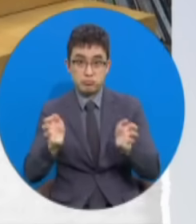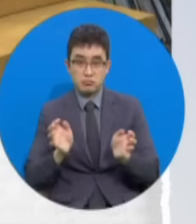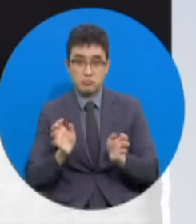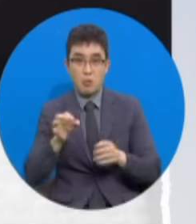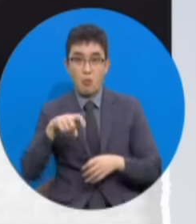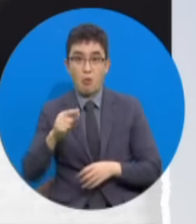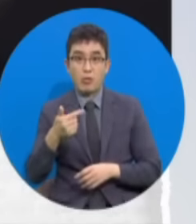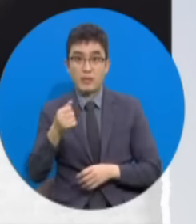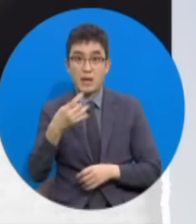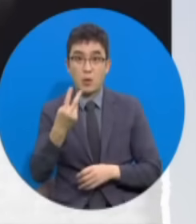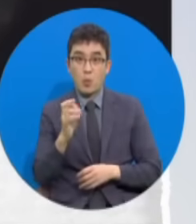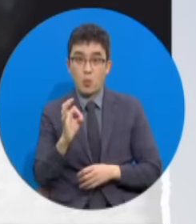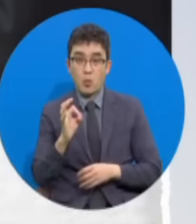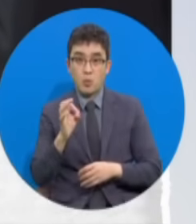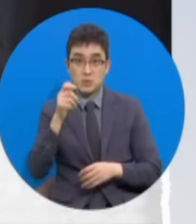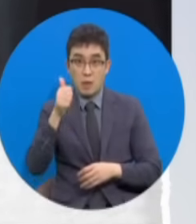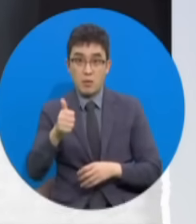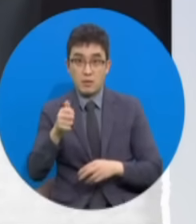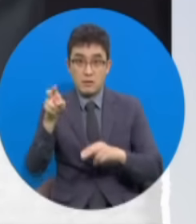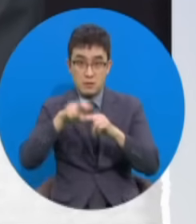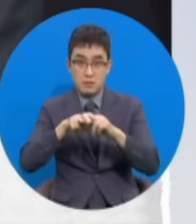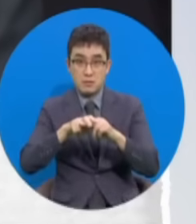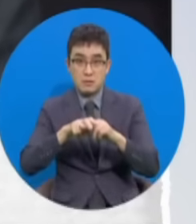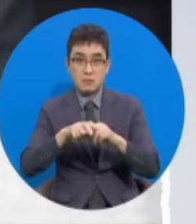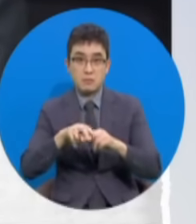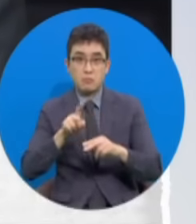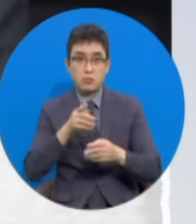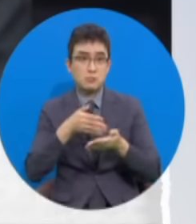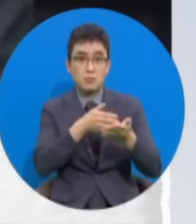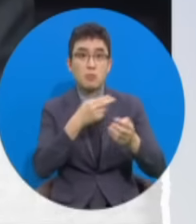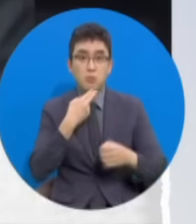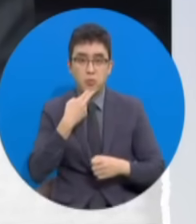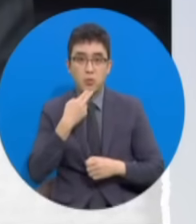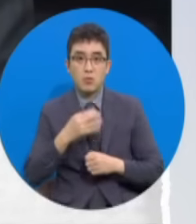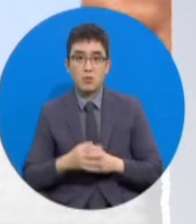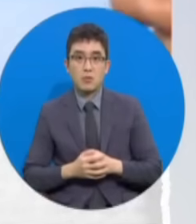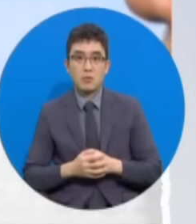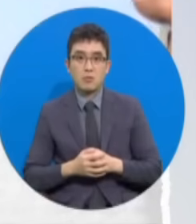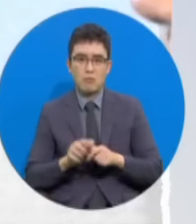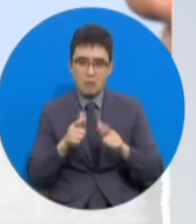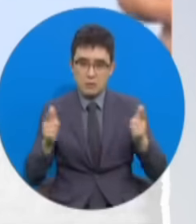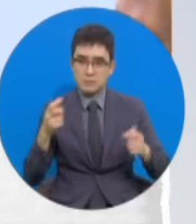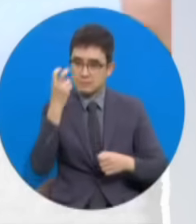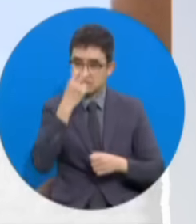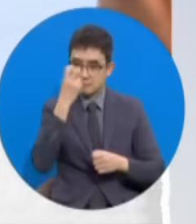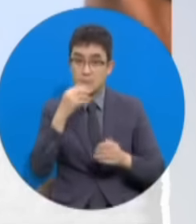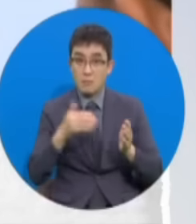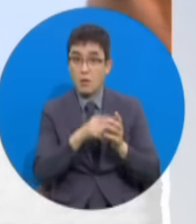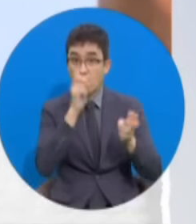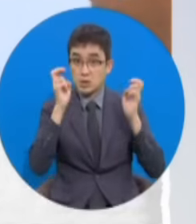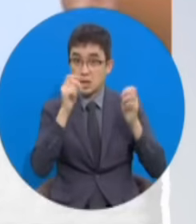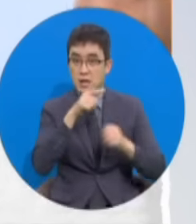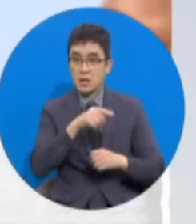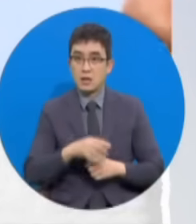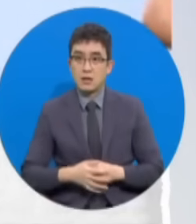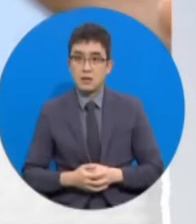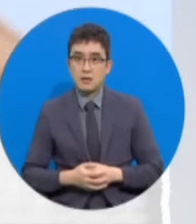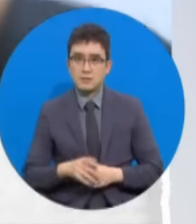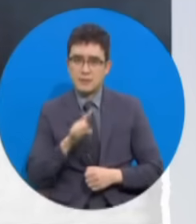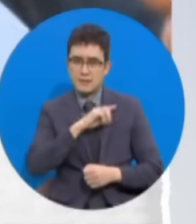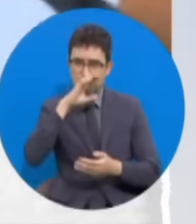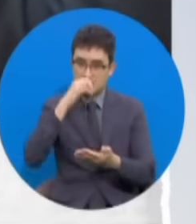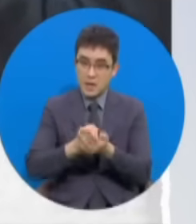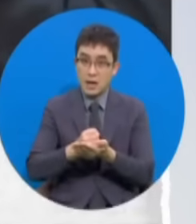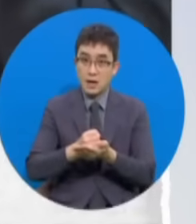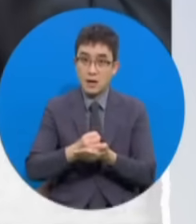국토부에서 제안을 받은 적이 없다는 거예요. 이미 그 전에 자기들이 여러 가지 이제 사안을 검토했다는 거 아닙니까? 그래서 가장 타당성이 있는